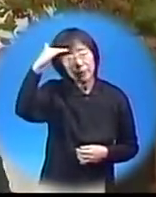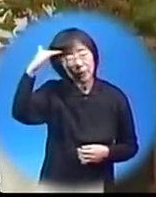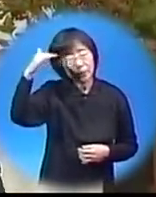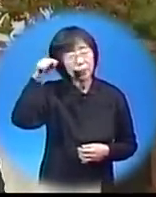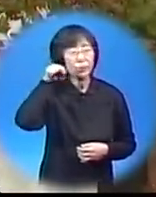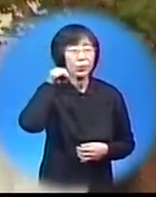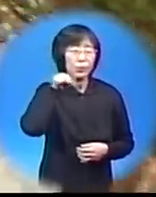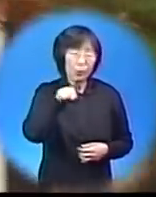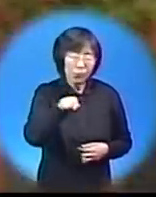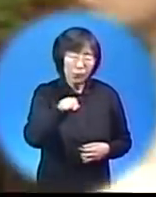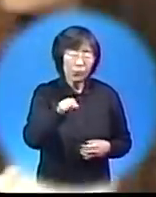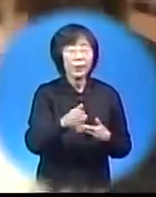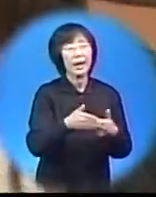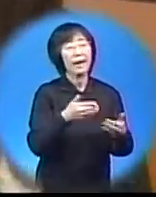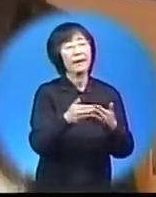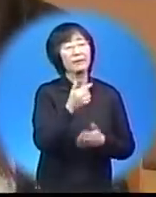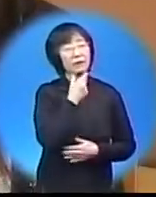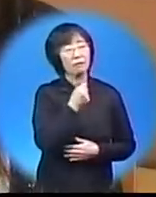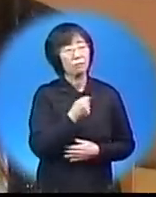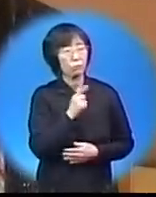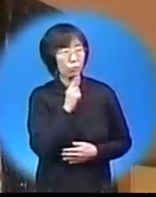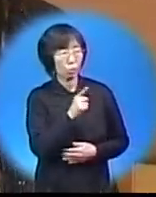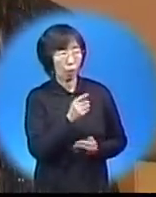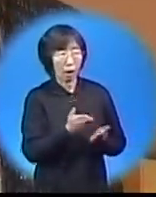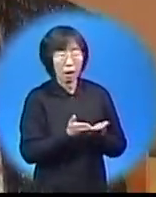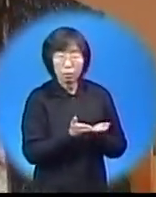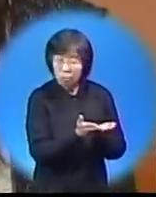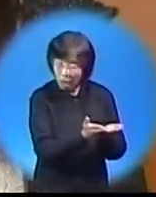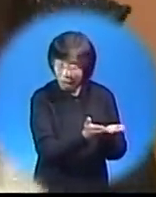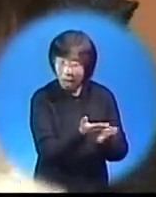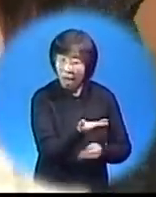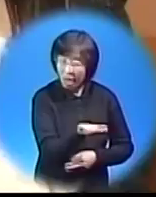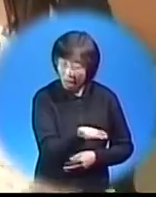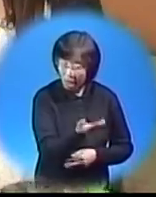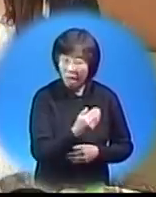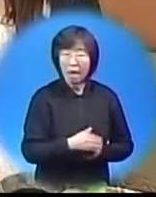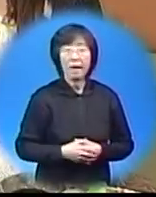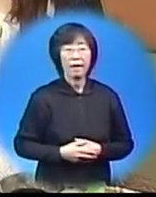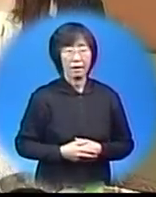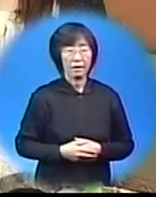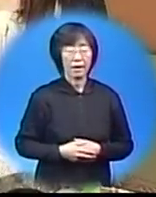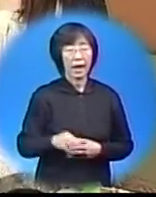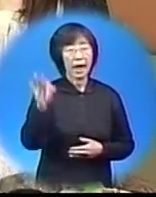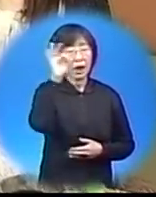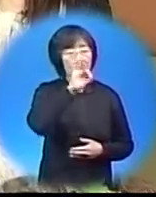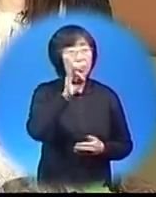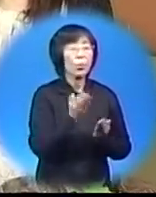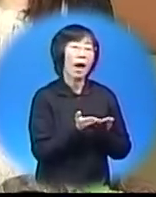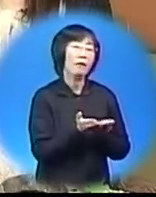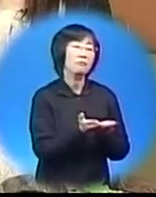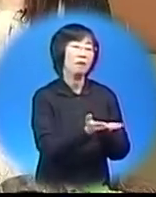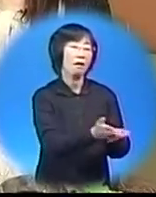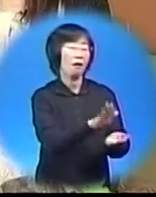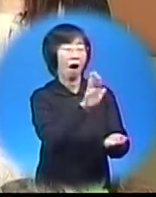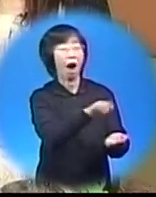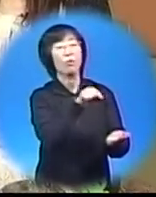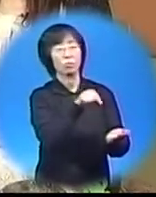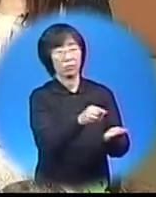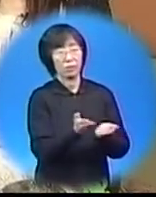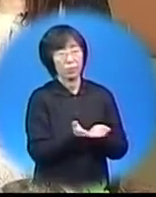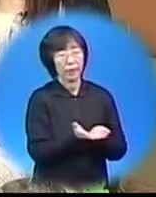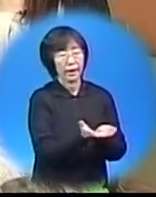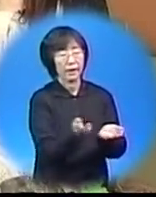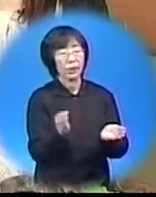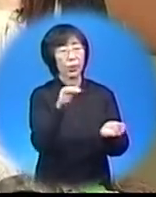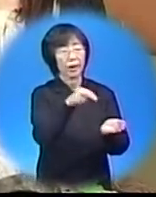ただこうかなと思ってます。う ん、ってことは船ですか。 そうですね、遊覧船がありますので、はい、遊覧船に乗って海